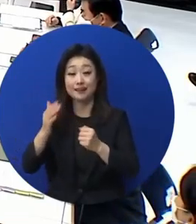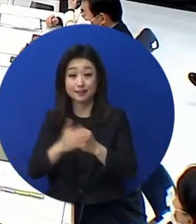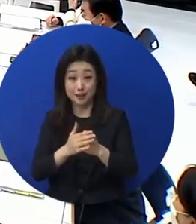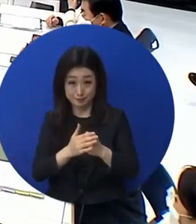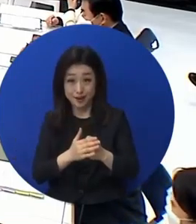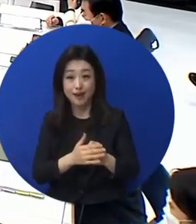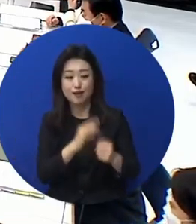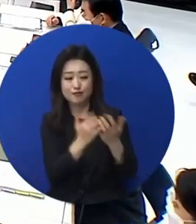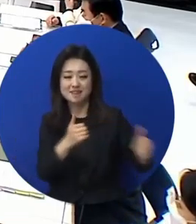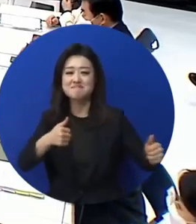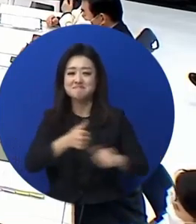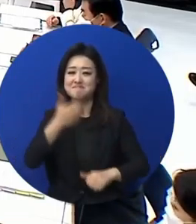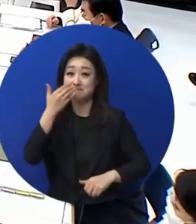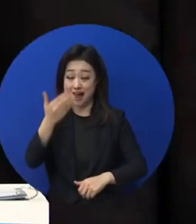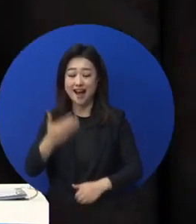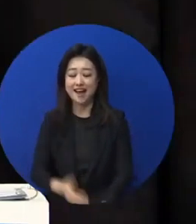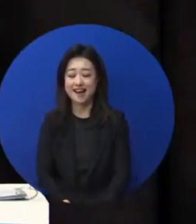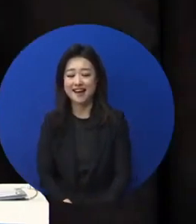생각합니다. 네,